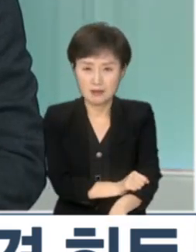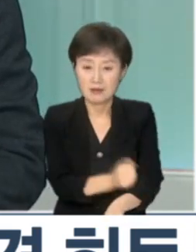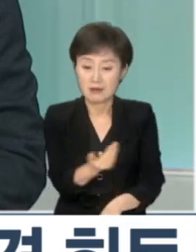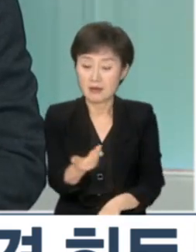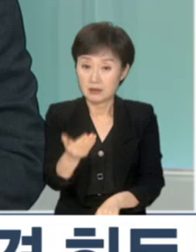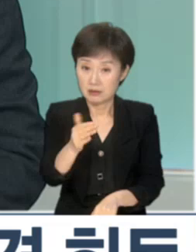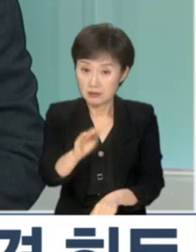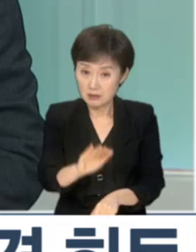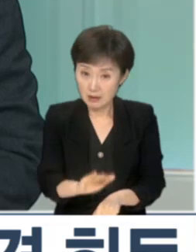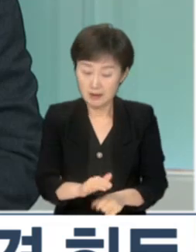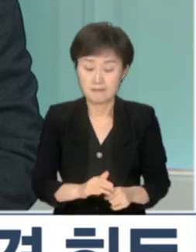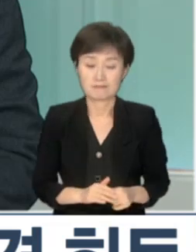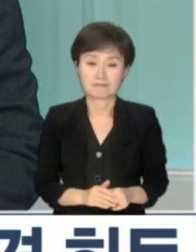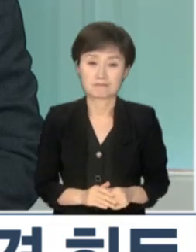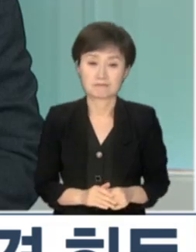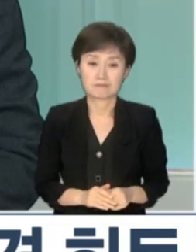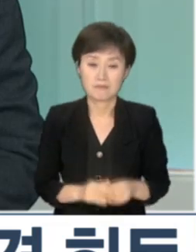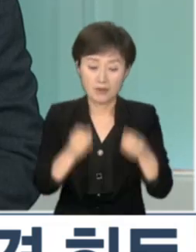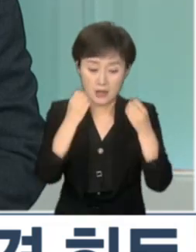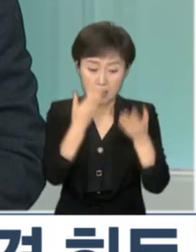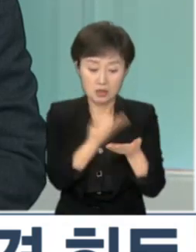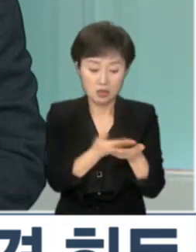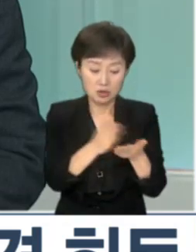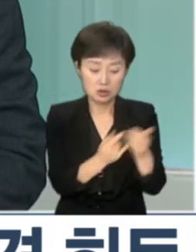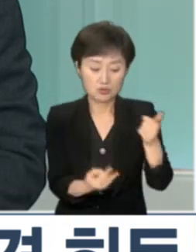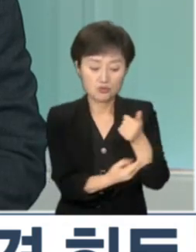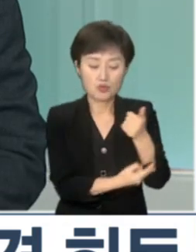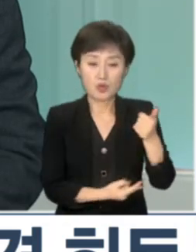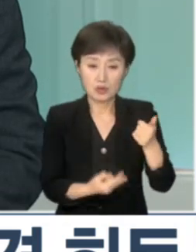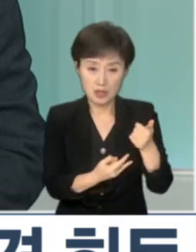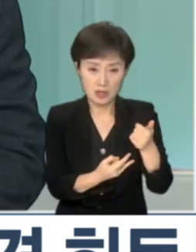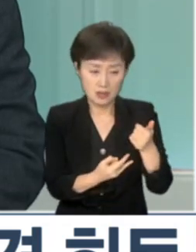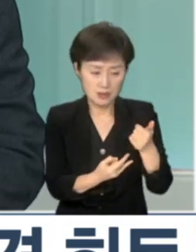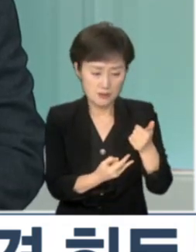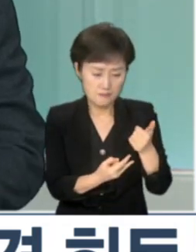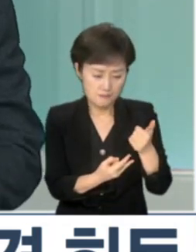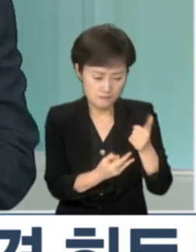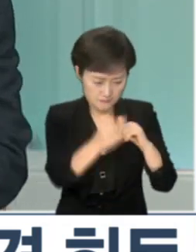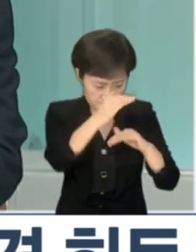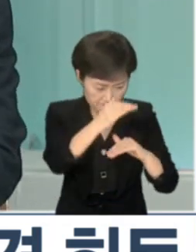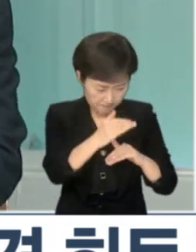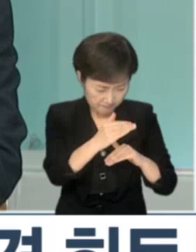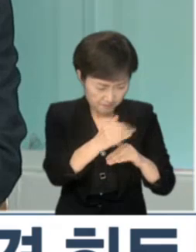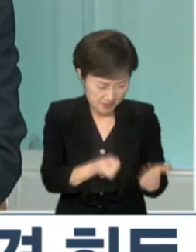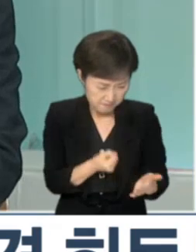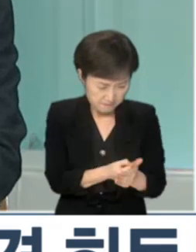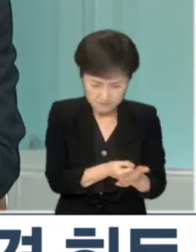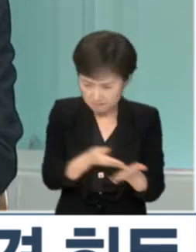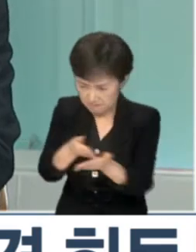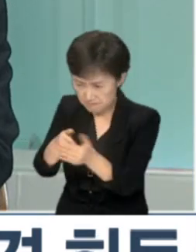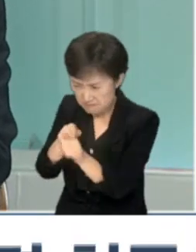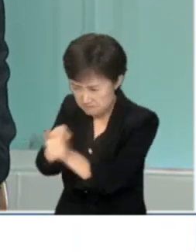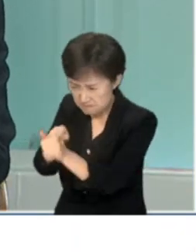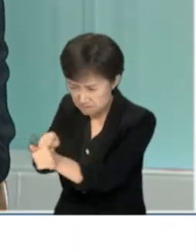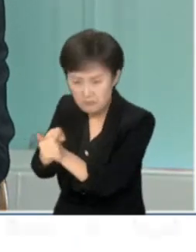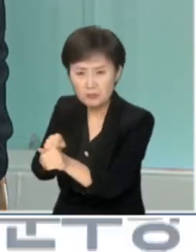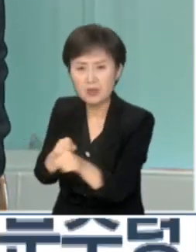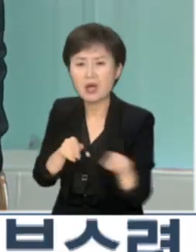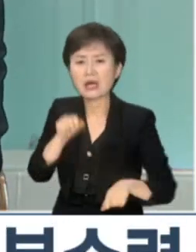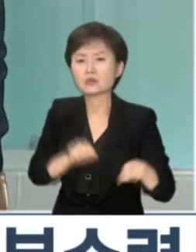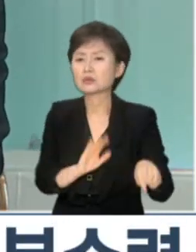아까도 말씀드렸습니다만은 이 혁신위가 지나치게 결과의 어떤 승부를 보다 보니까 결과라는 건 결국 이제 가장 큰